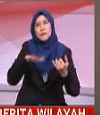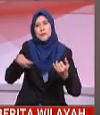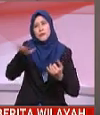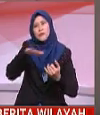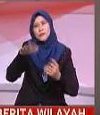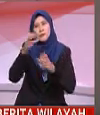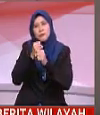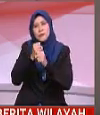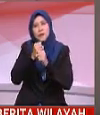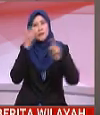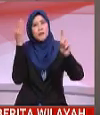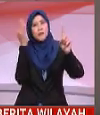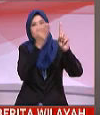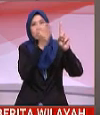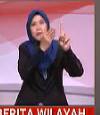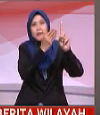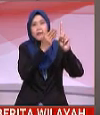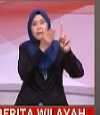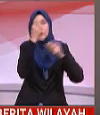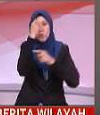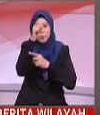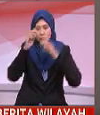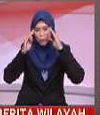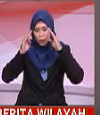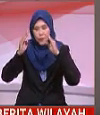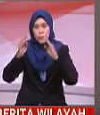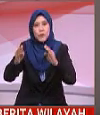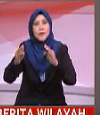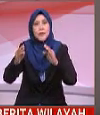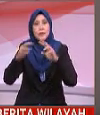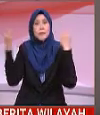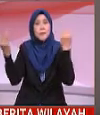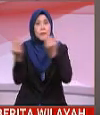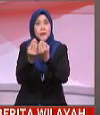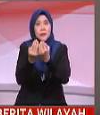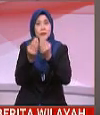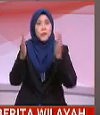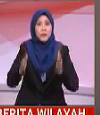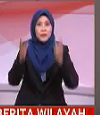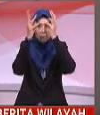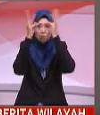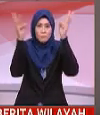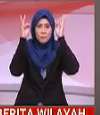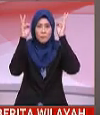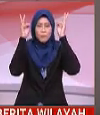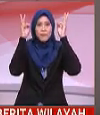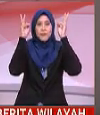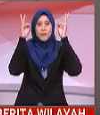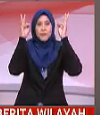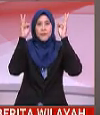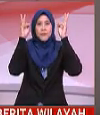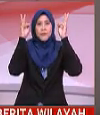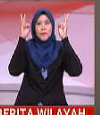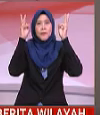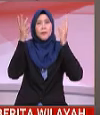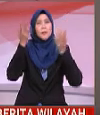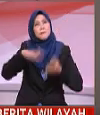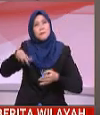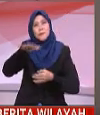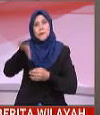kita boleh capai target untuk fokus masyarakat orang asli ini kalau boleh sekurang-kurangnya